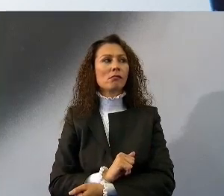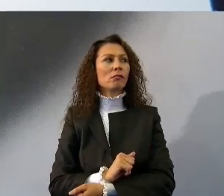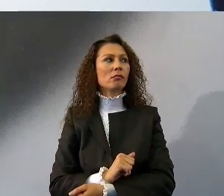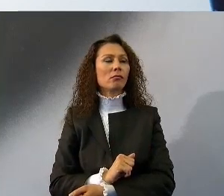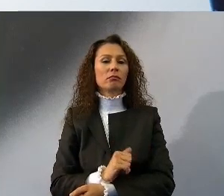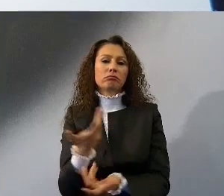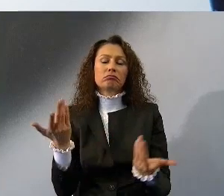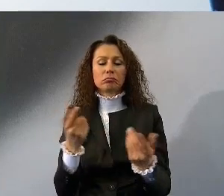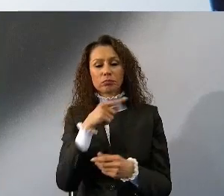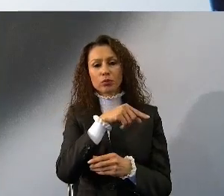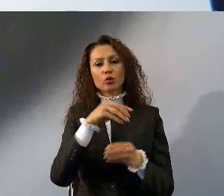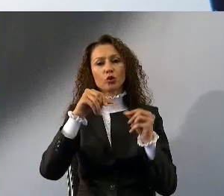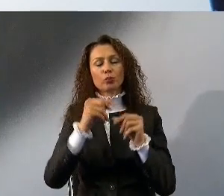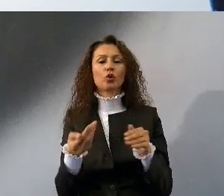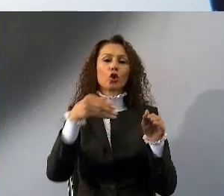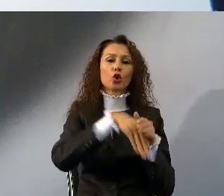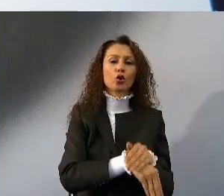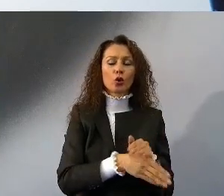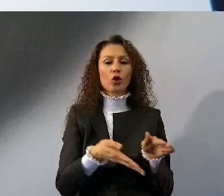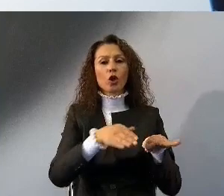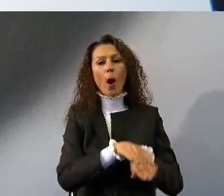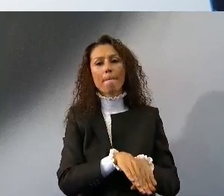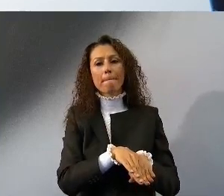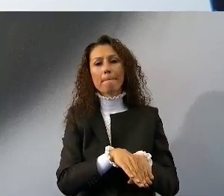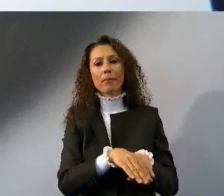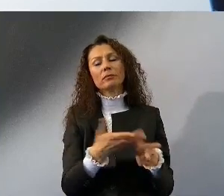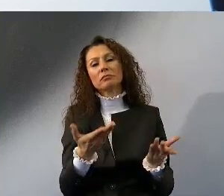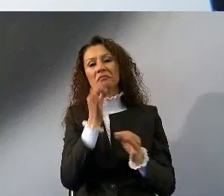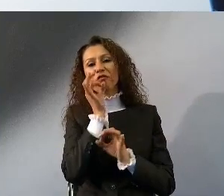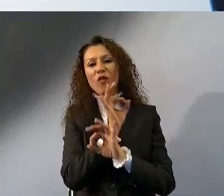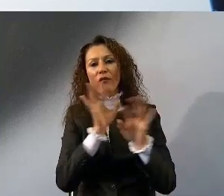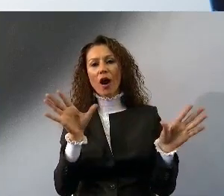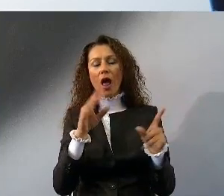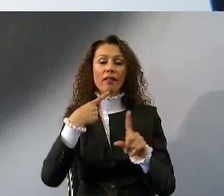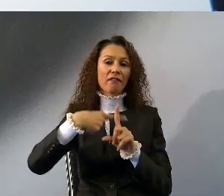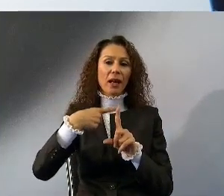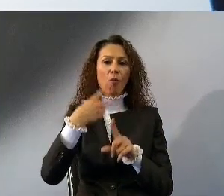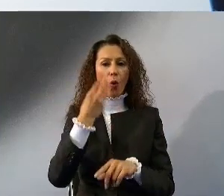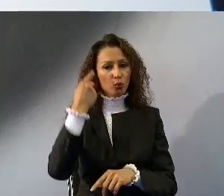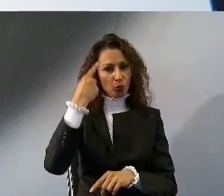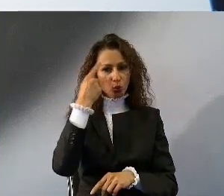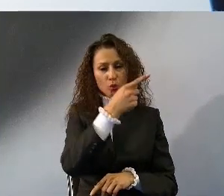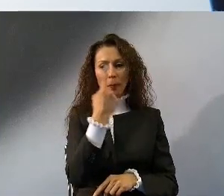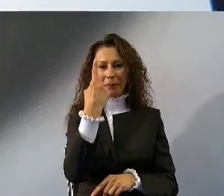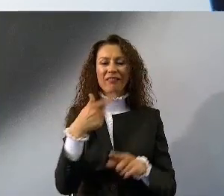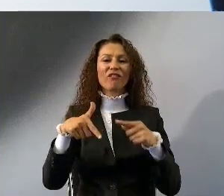bu ortamın içine gömmek. Yani siz çok steril koşullarda fevkalade verimli olduğunu düşündüğünüz bir